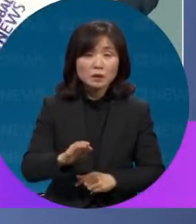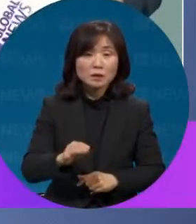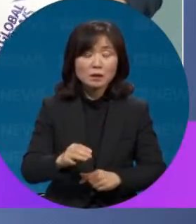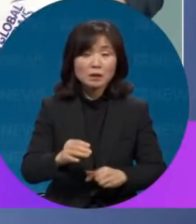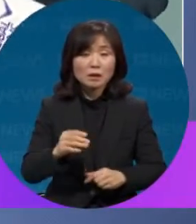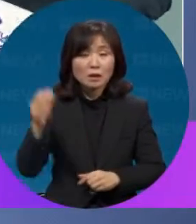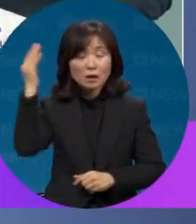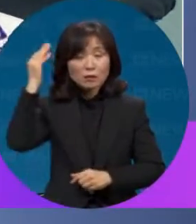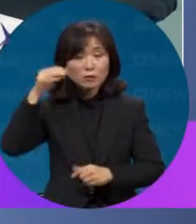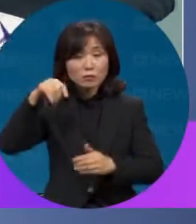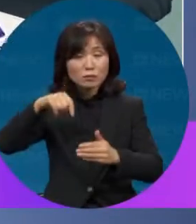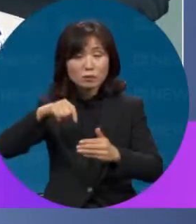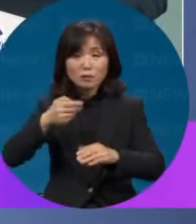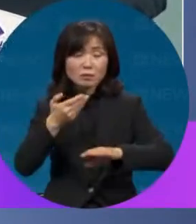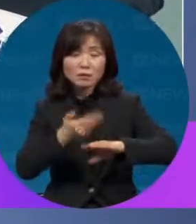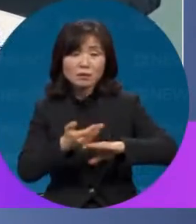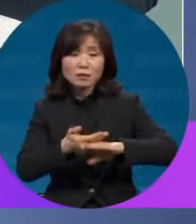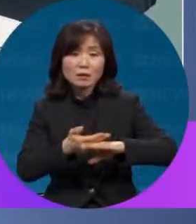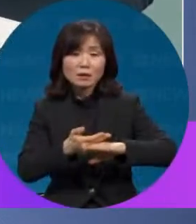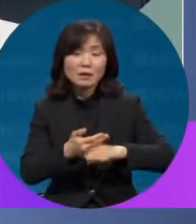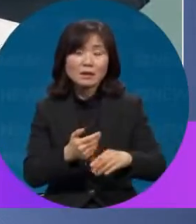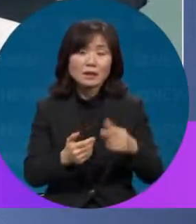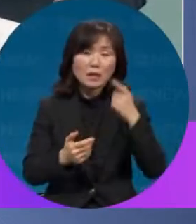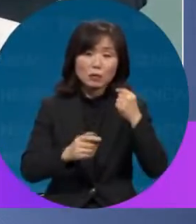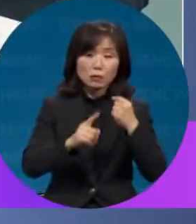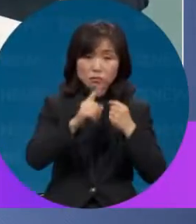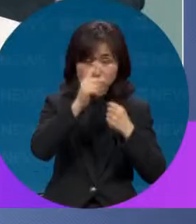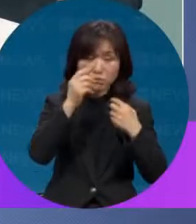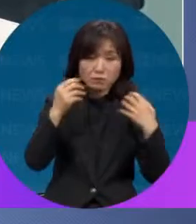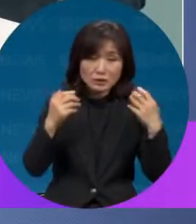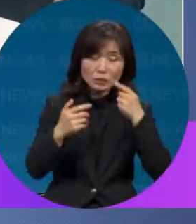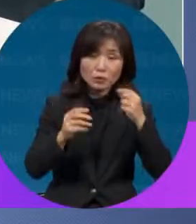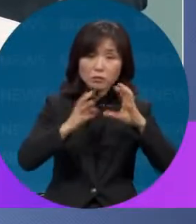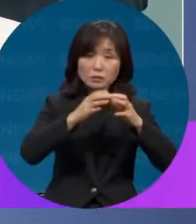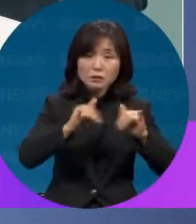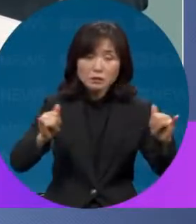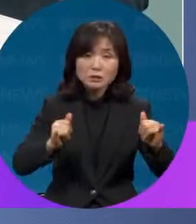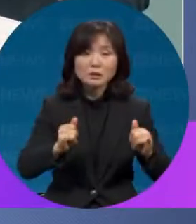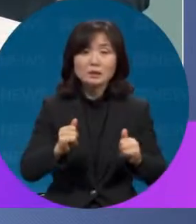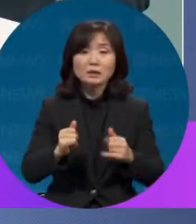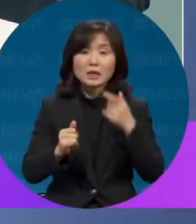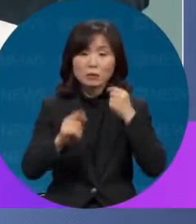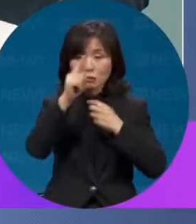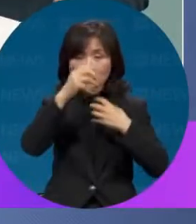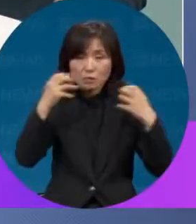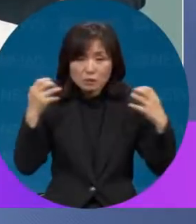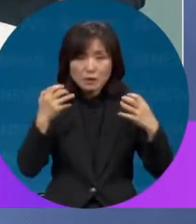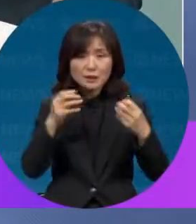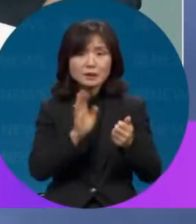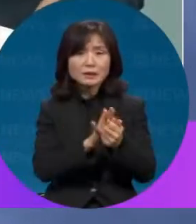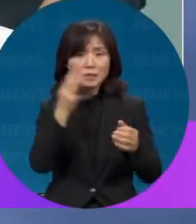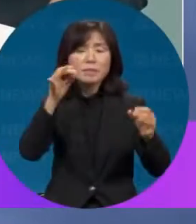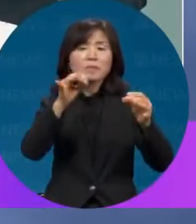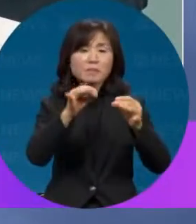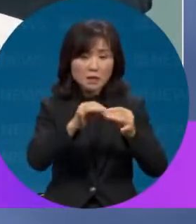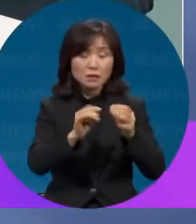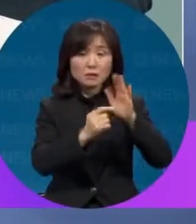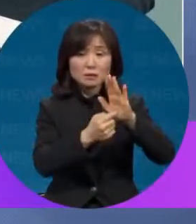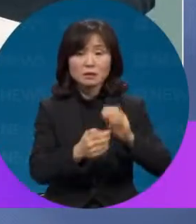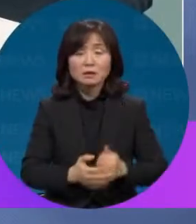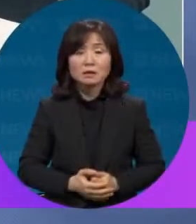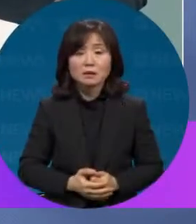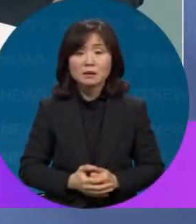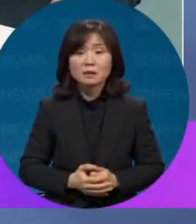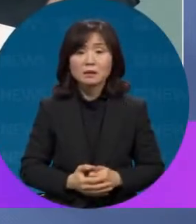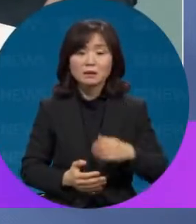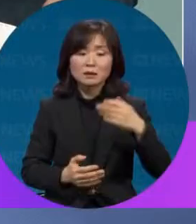여름과는 달리 정작 일본 유권자들은 일본 정부의 결정을 다수 지지하는 것으로 드러났습니다 교도통신은